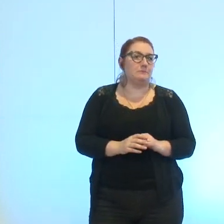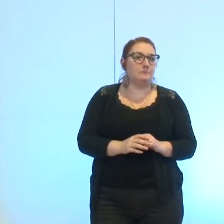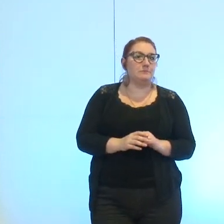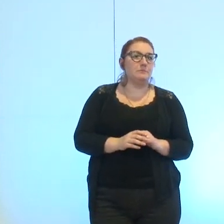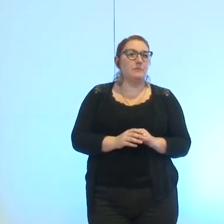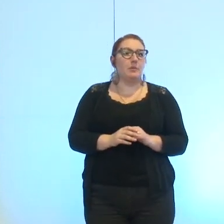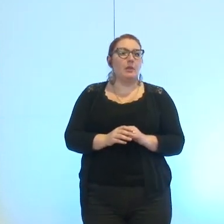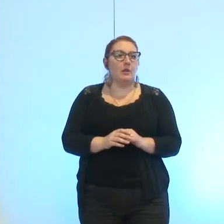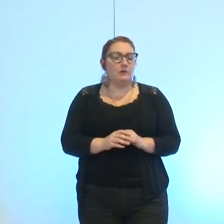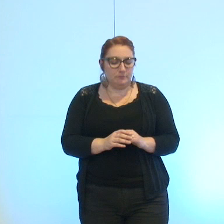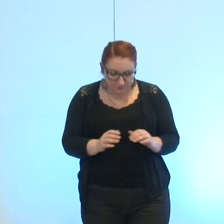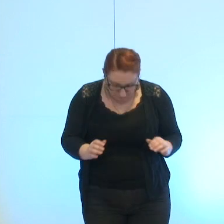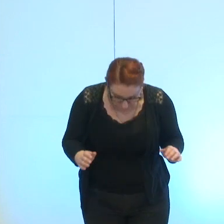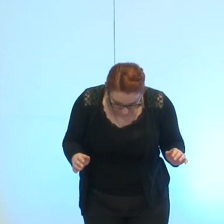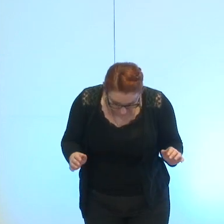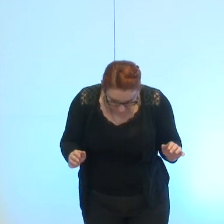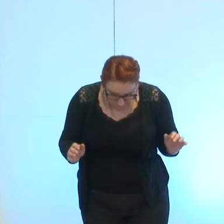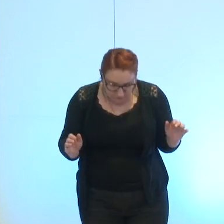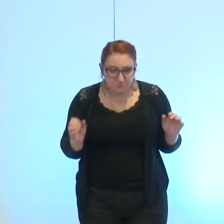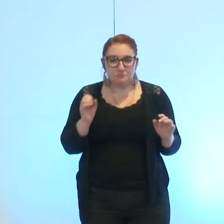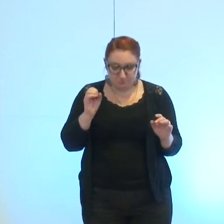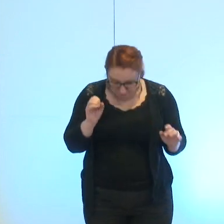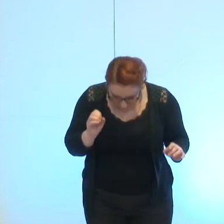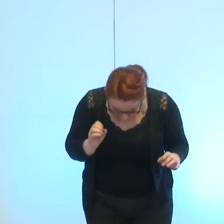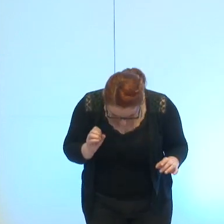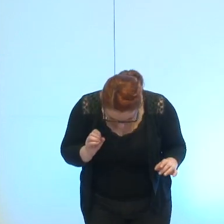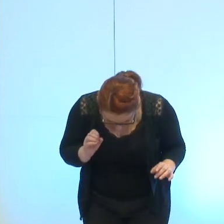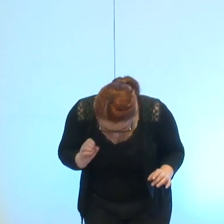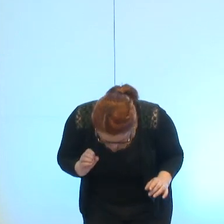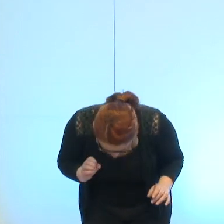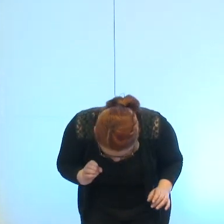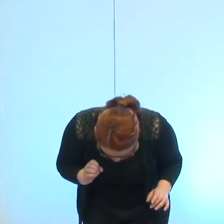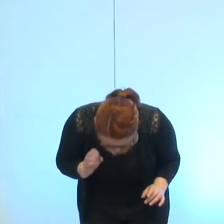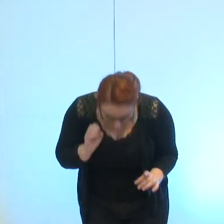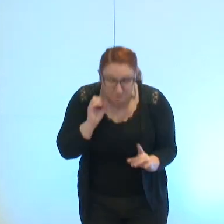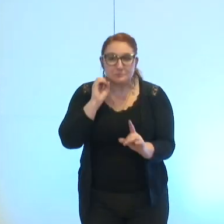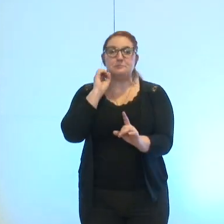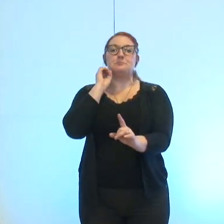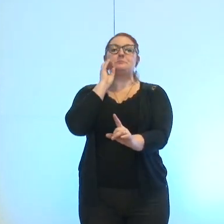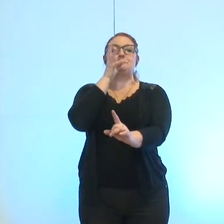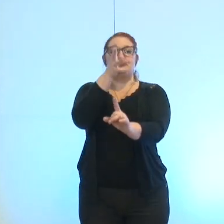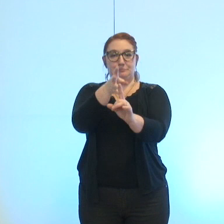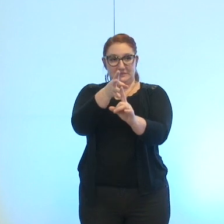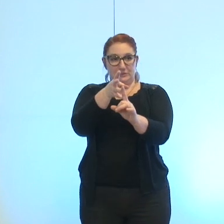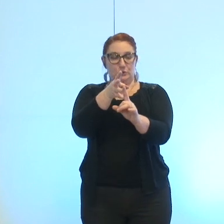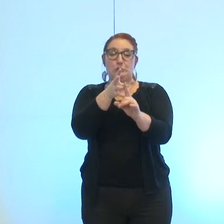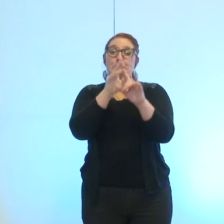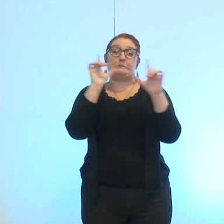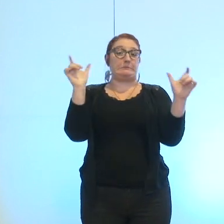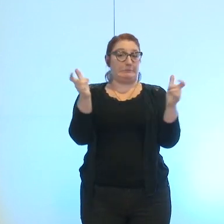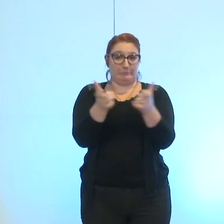cette mission il apparaît que la situation de la ville de Grenoble peut-être caract par un